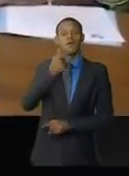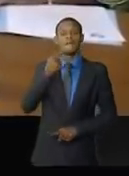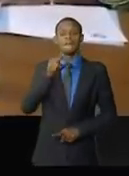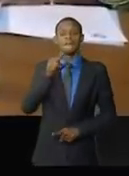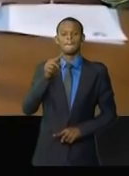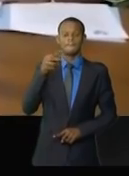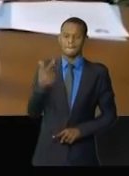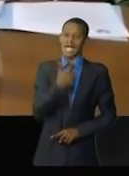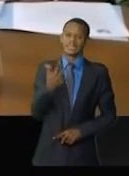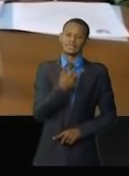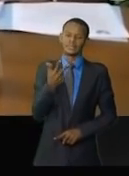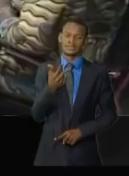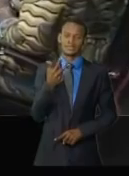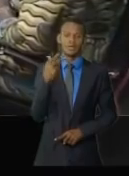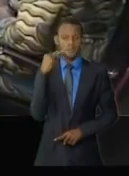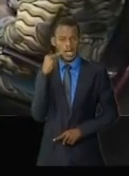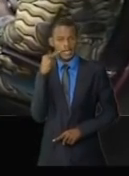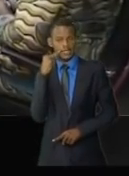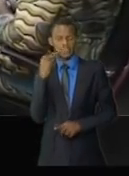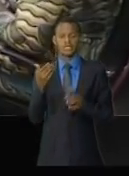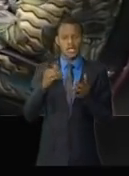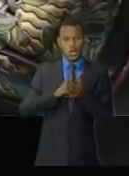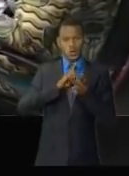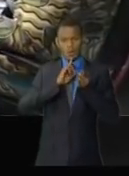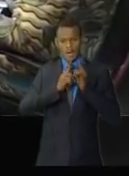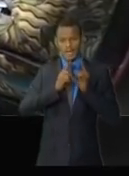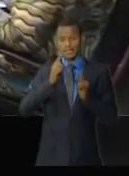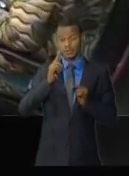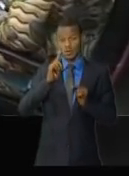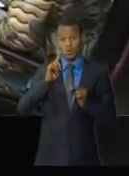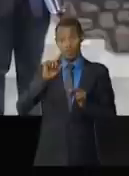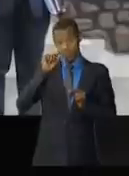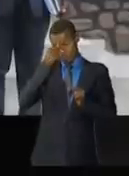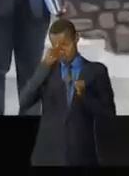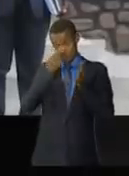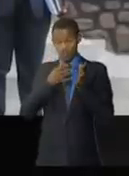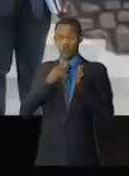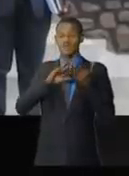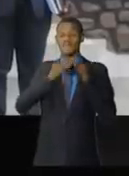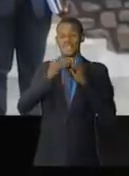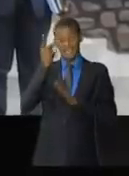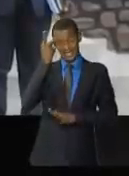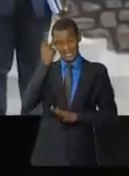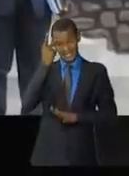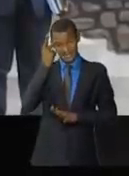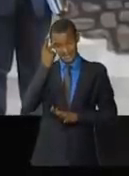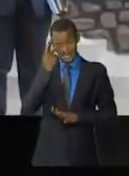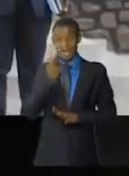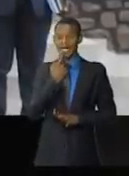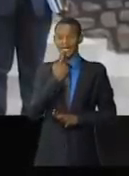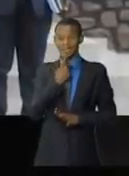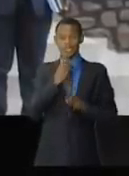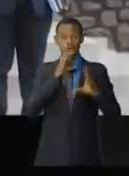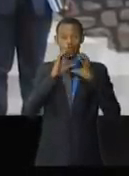février par le gouverneur de la ville de Kinshasa du communiqué officiel reportant